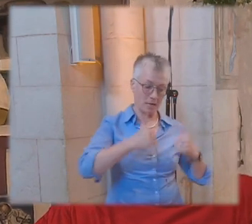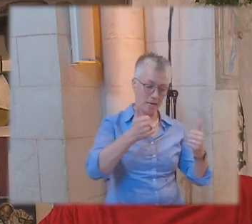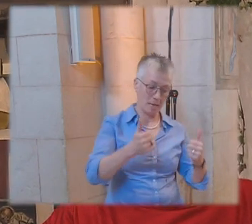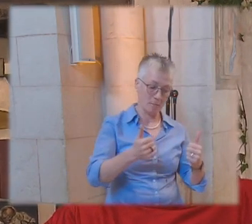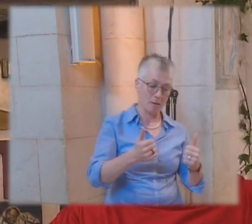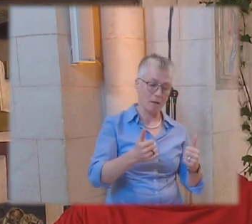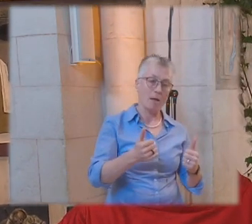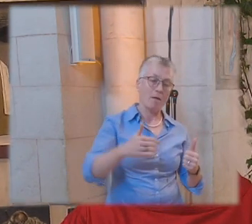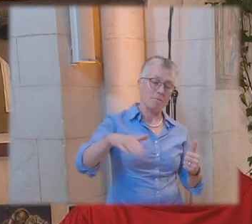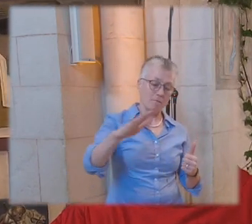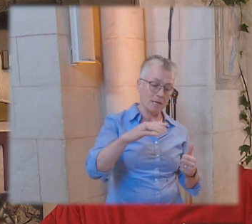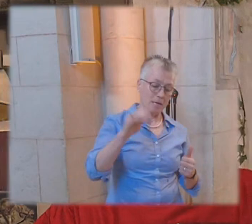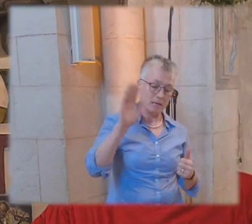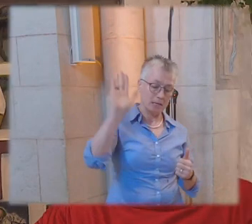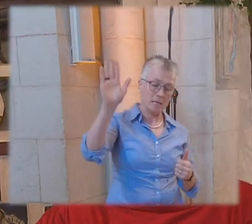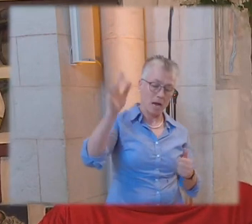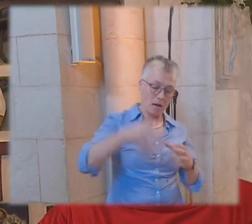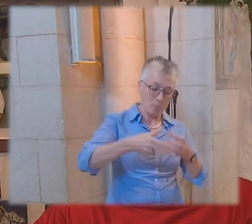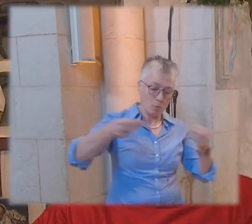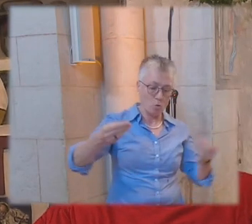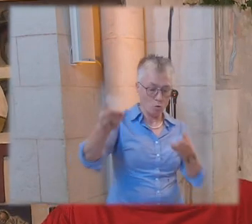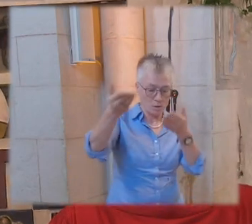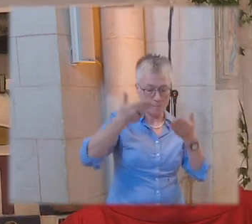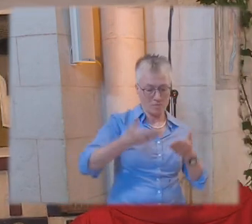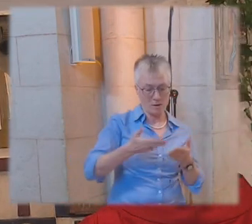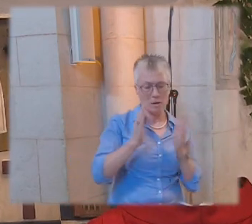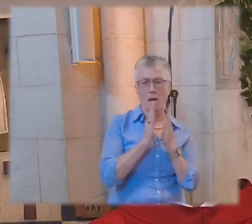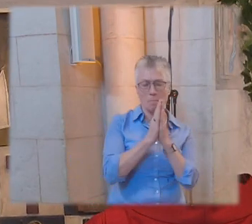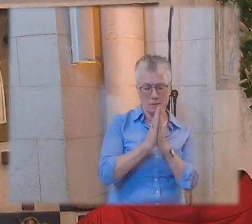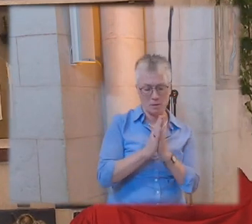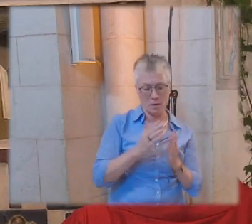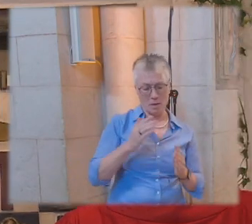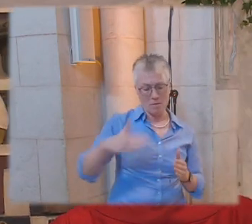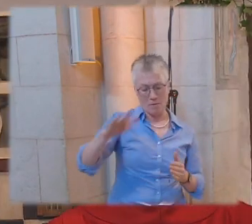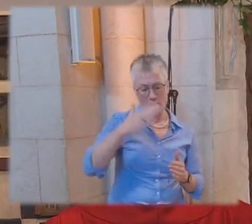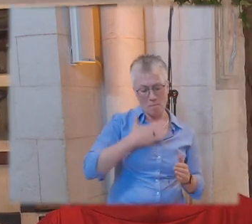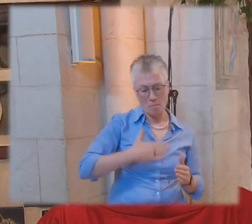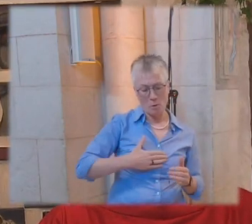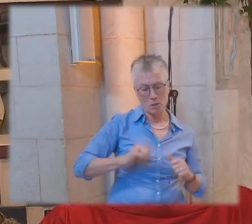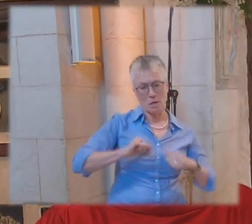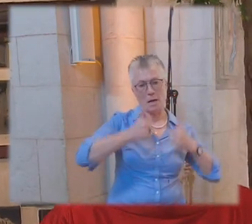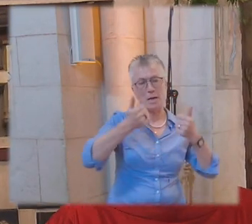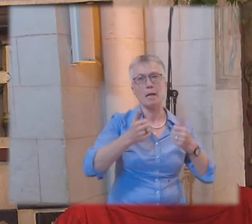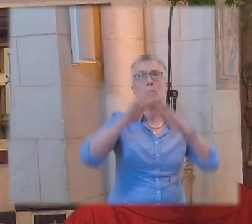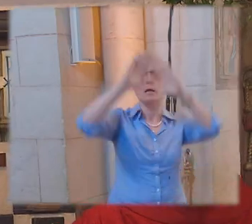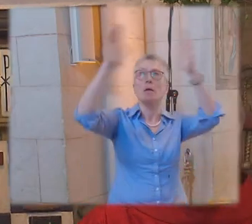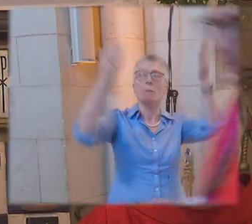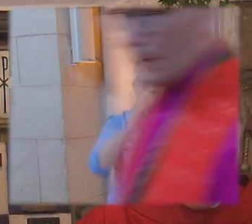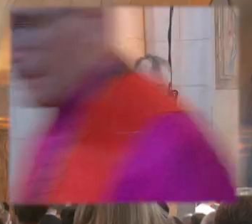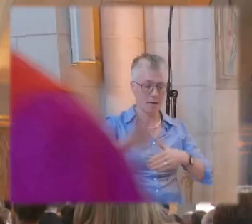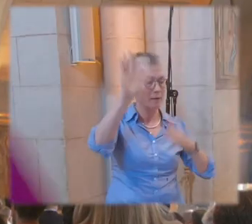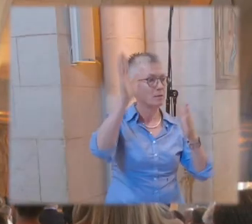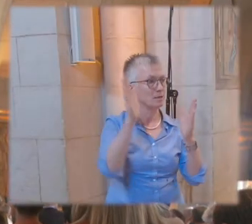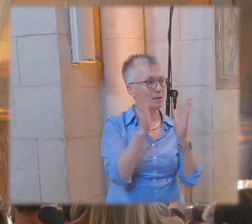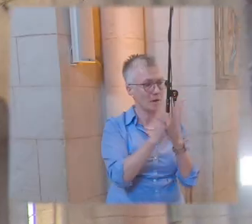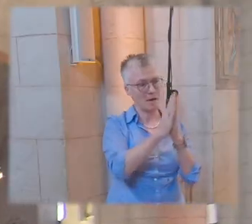deinen geopferten Leib empfangen haben, zur Herrlichkeit der Auferstehung, der du lebst und herrschest in